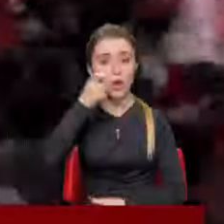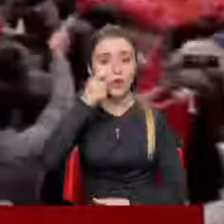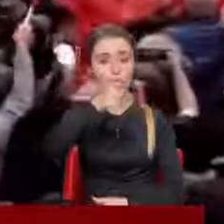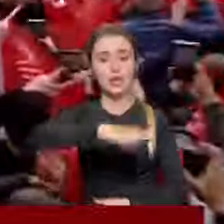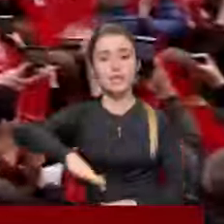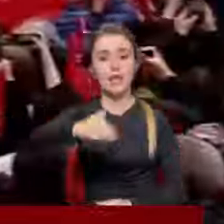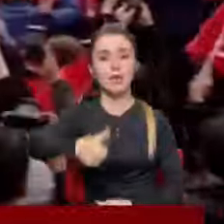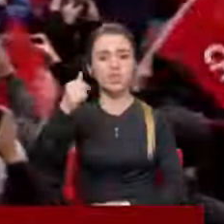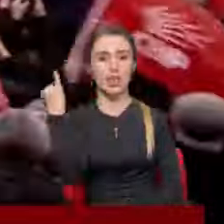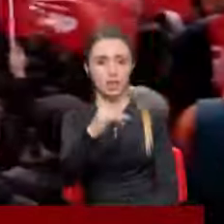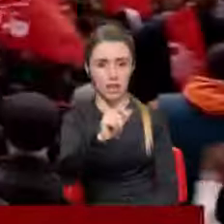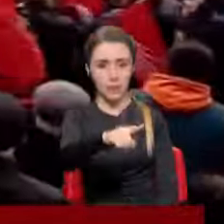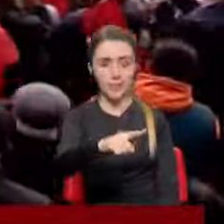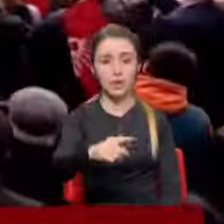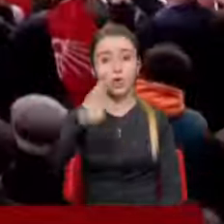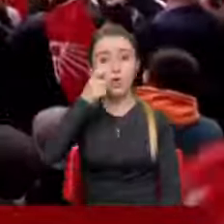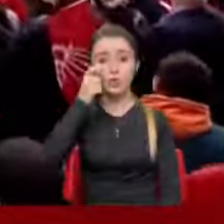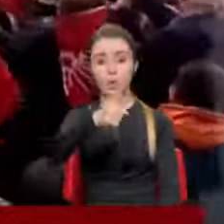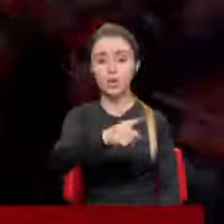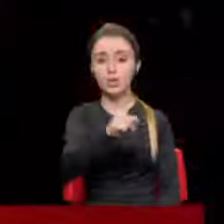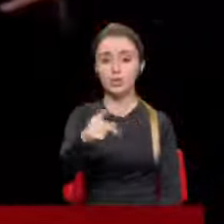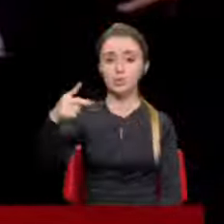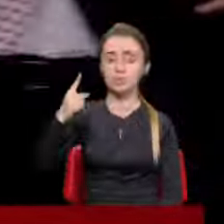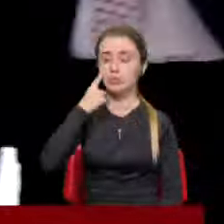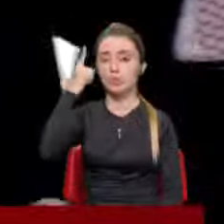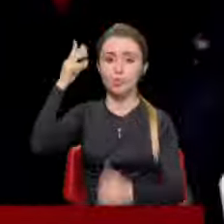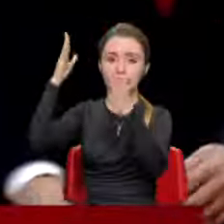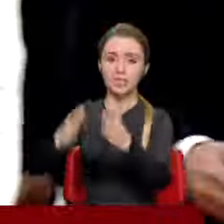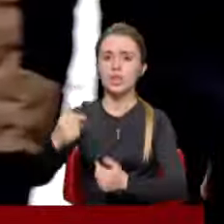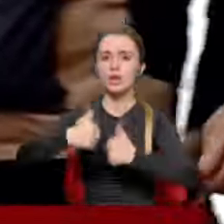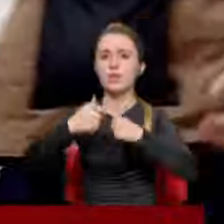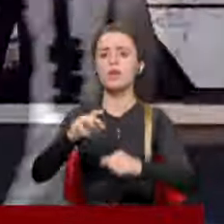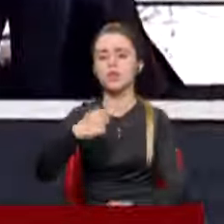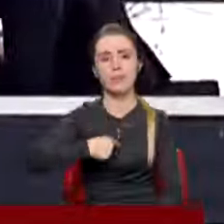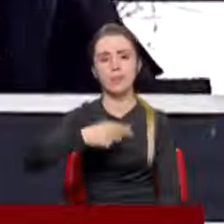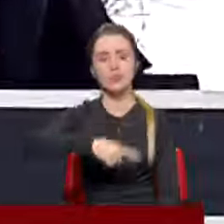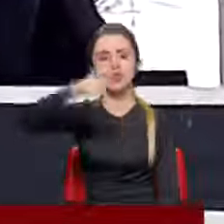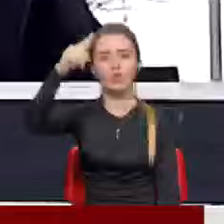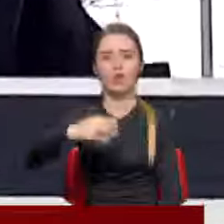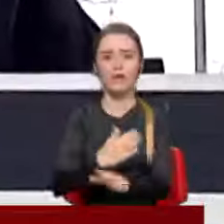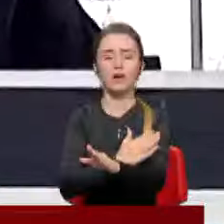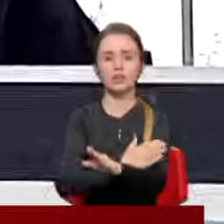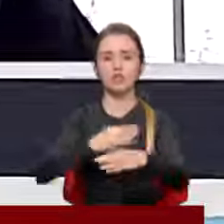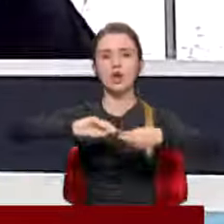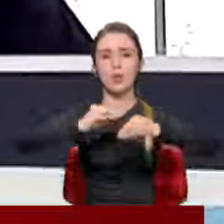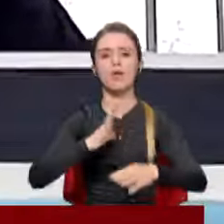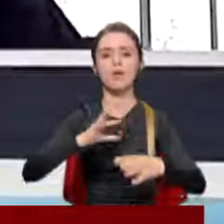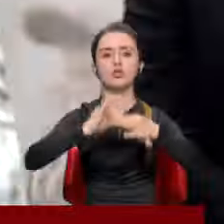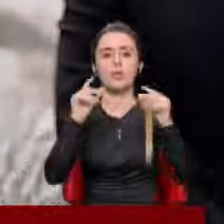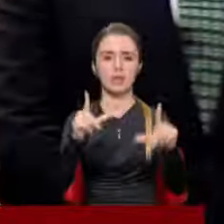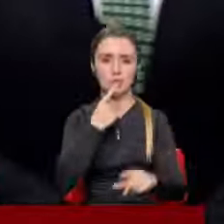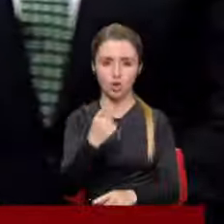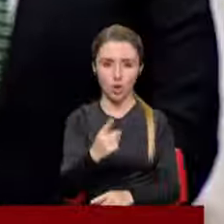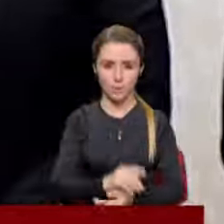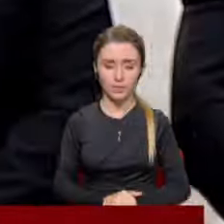genel başkanlığını eleştirdi. Özel ise Erdoğan'la kavga etmeyeceğim. Benim gündemimde vatandaşın çözüm bekleyen dertleri var dedi.